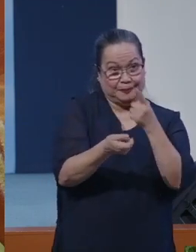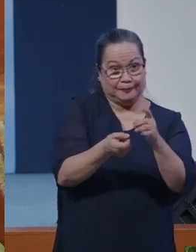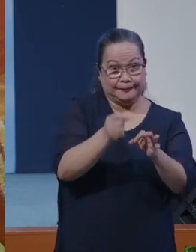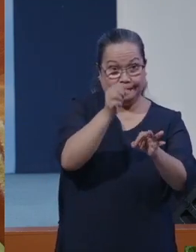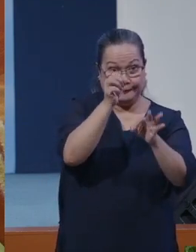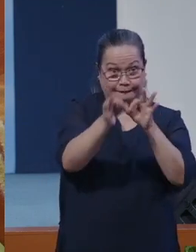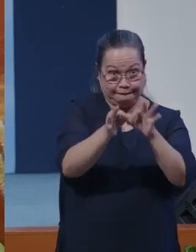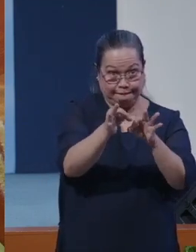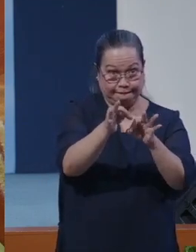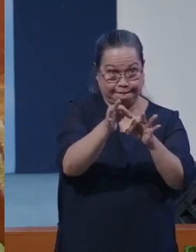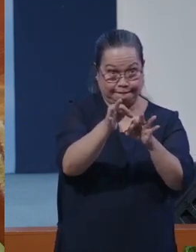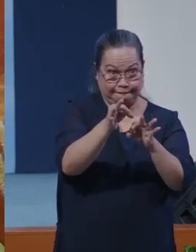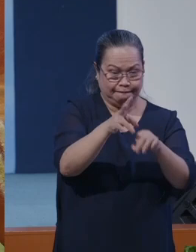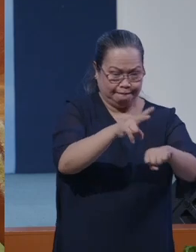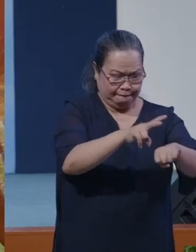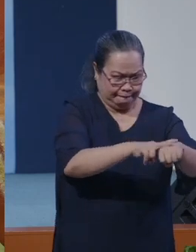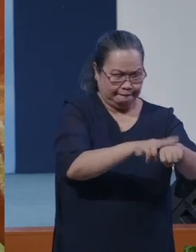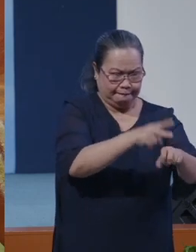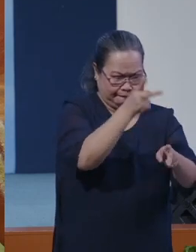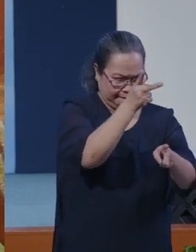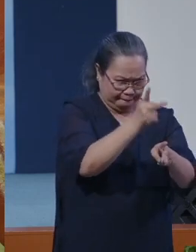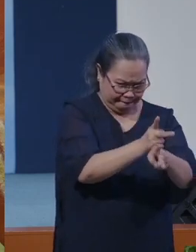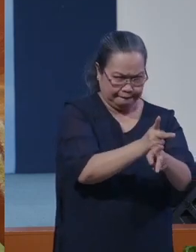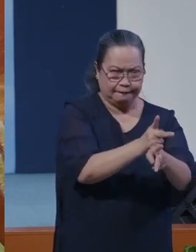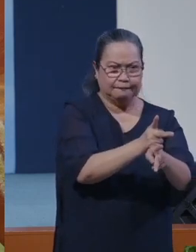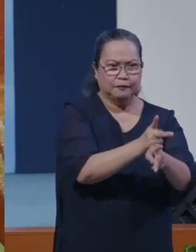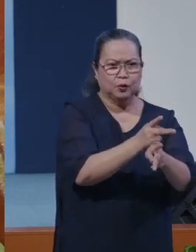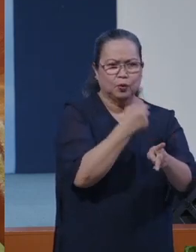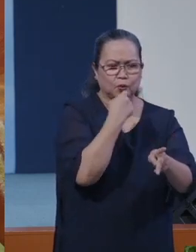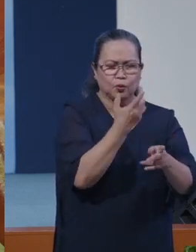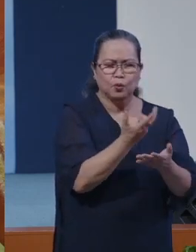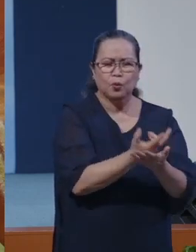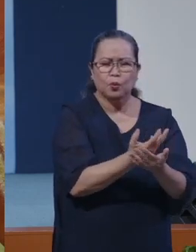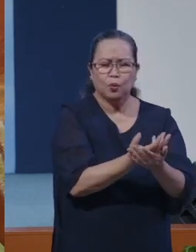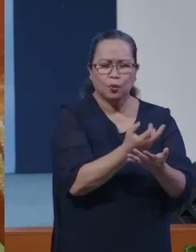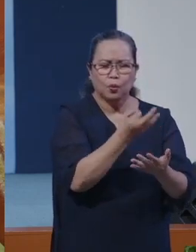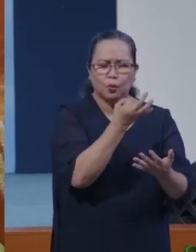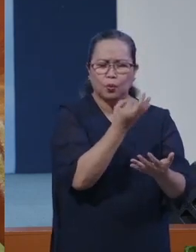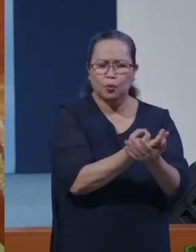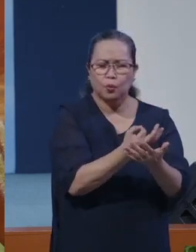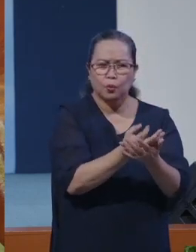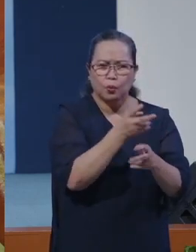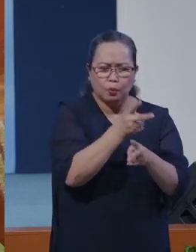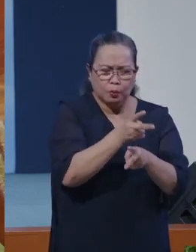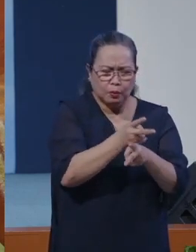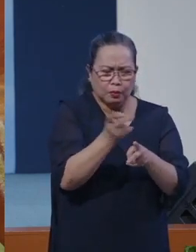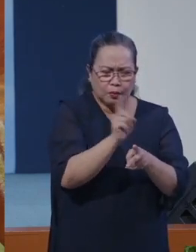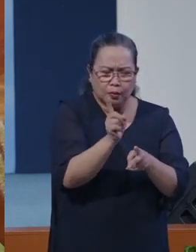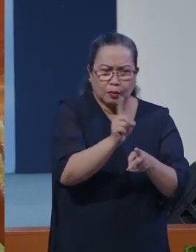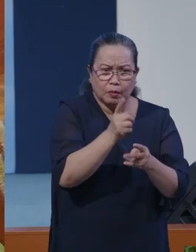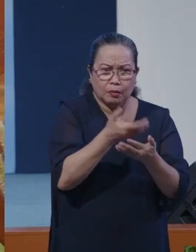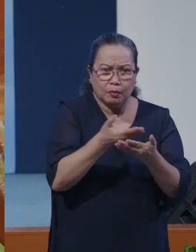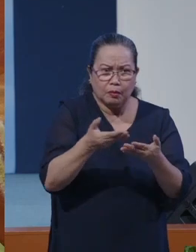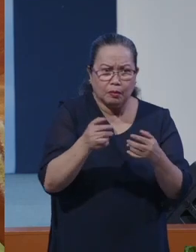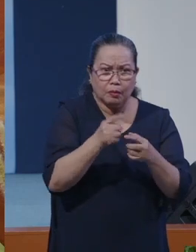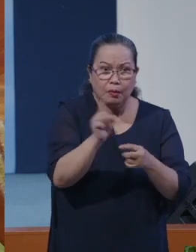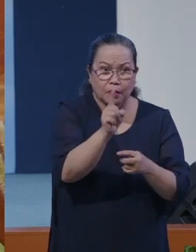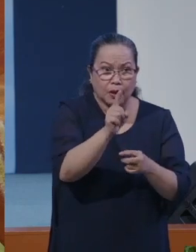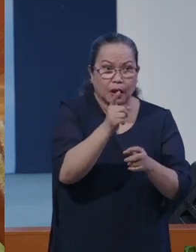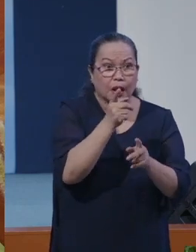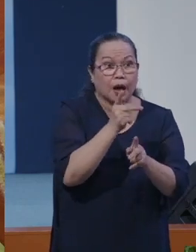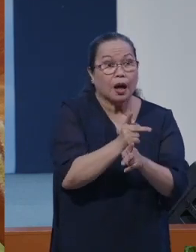Pag-ipon sa tamang kaban, yan po ang dapat natin gawin. Ipunin natin ang ating kayamanan sa tamang